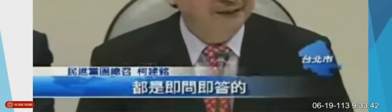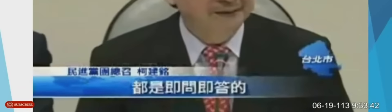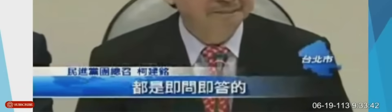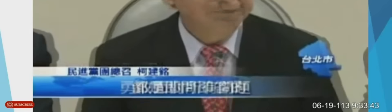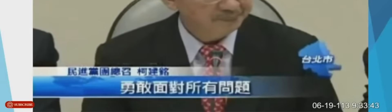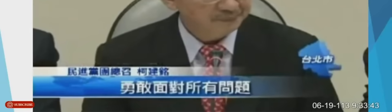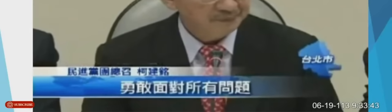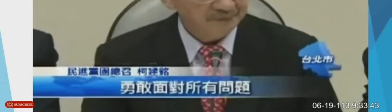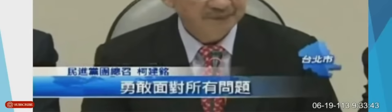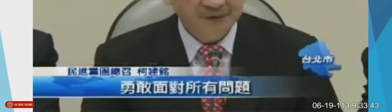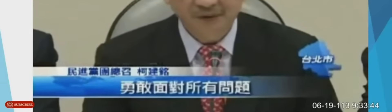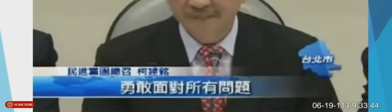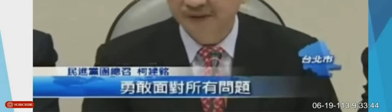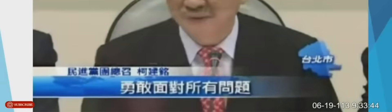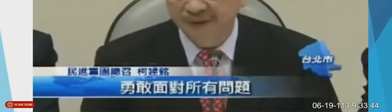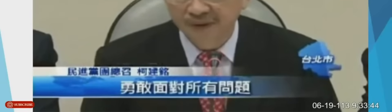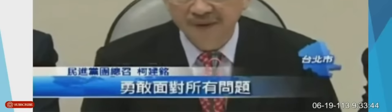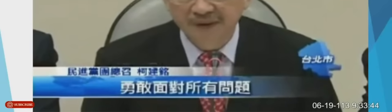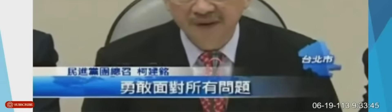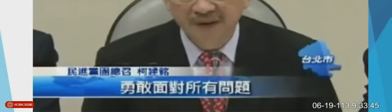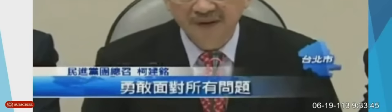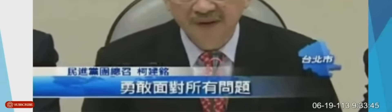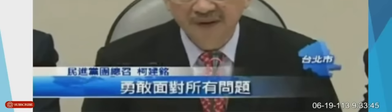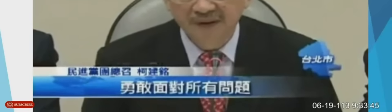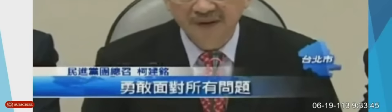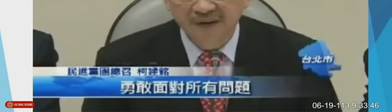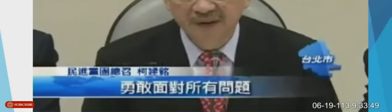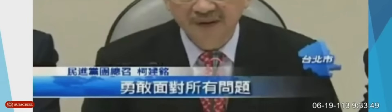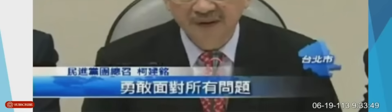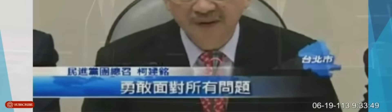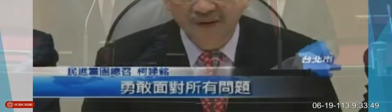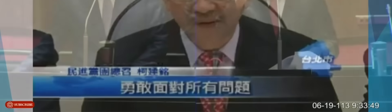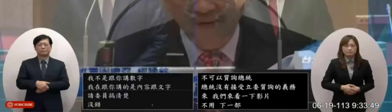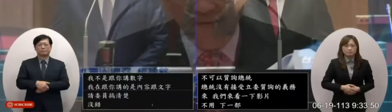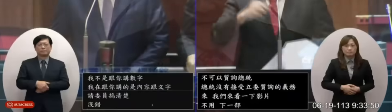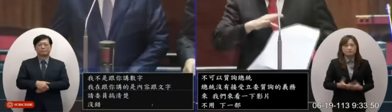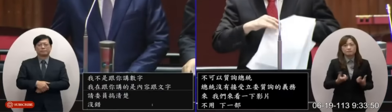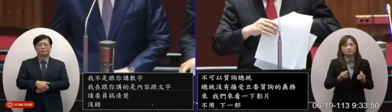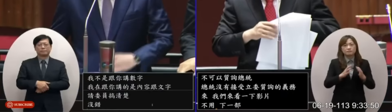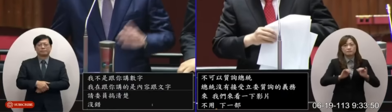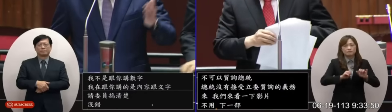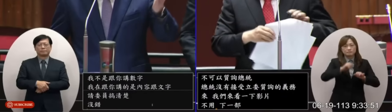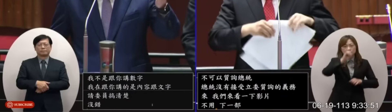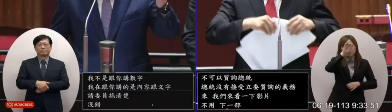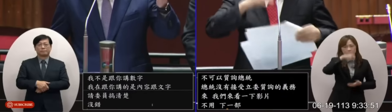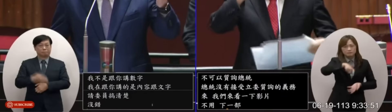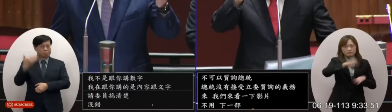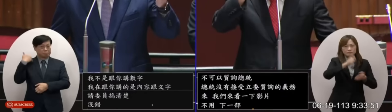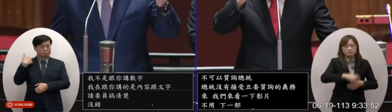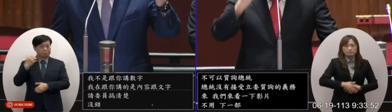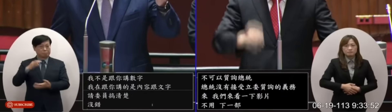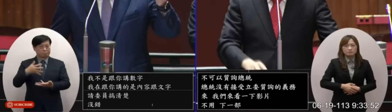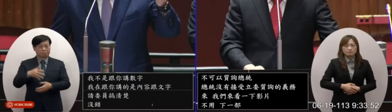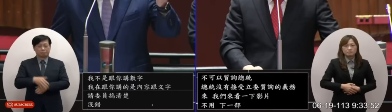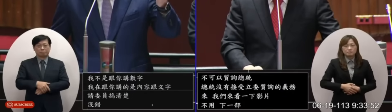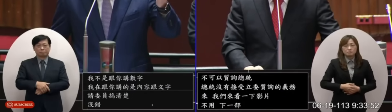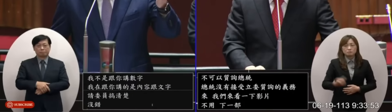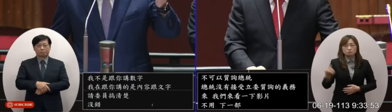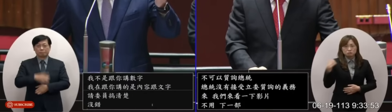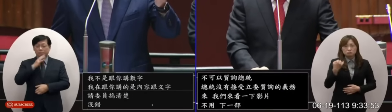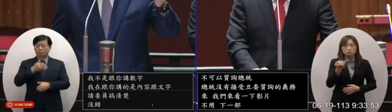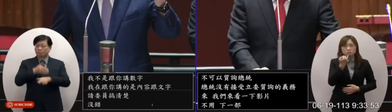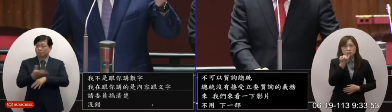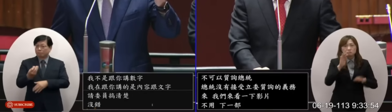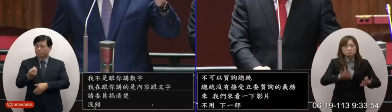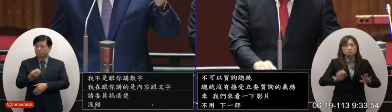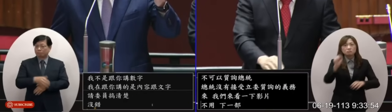问即答的，勇敢面对所有的问题。 又是民进党的主张， 当时为什么没有？ 卓氏金威没有关